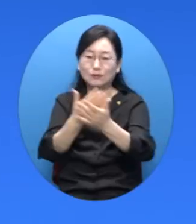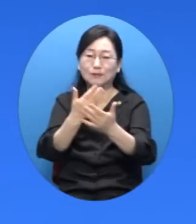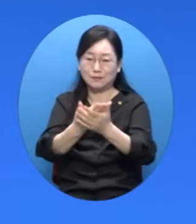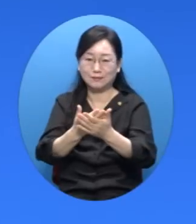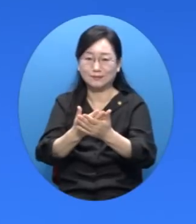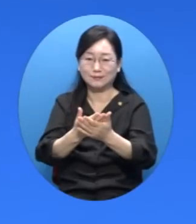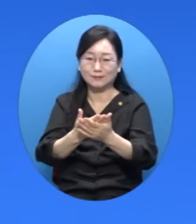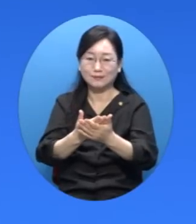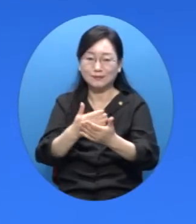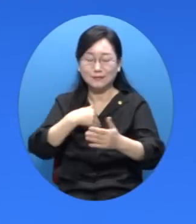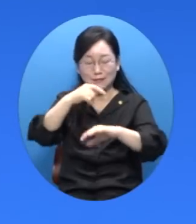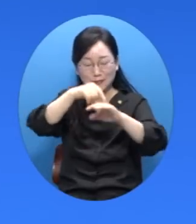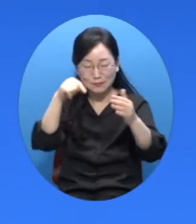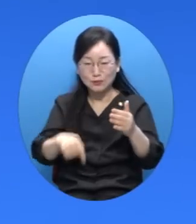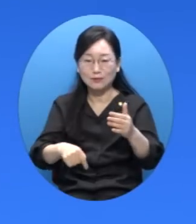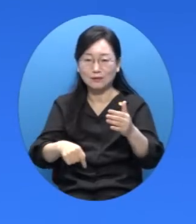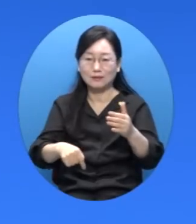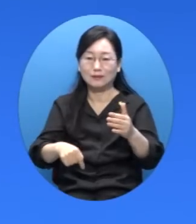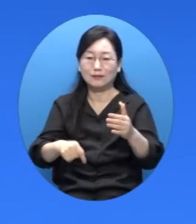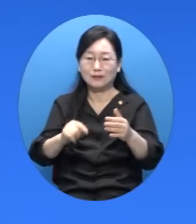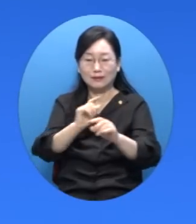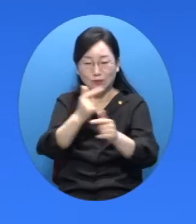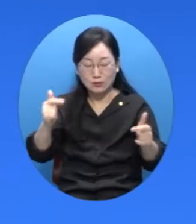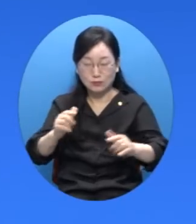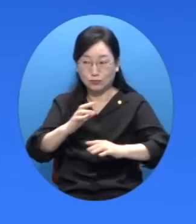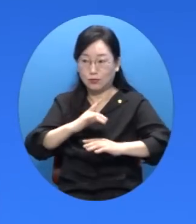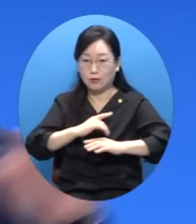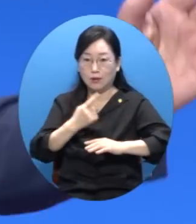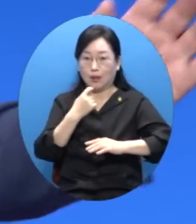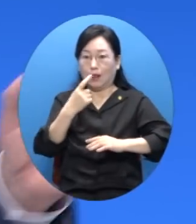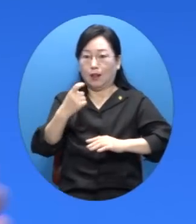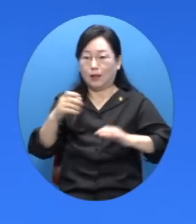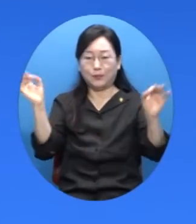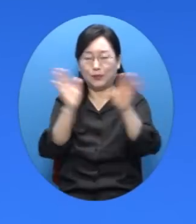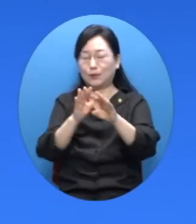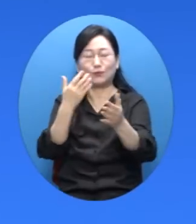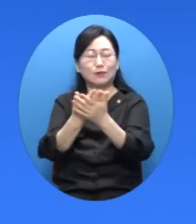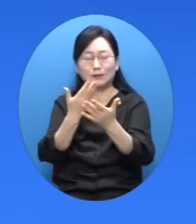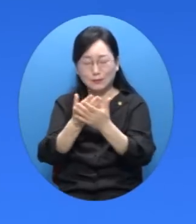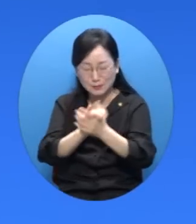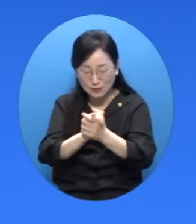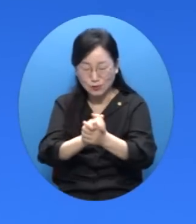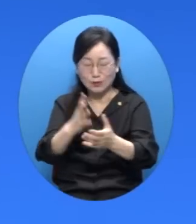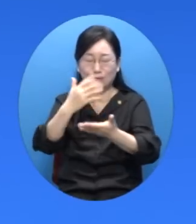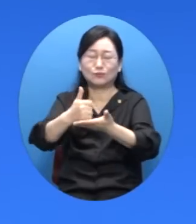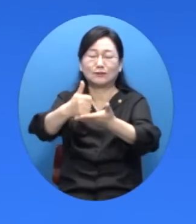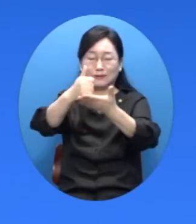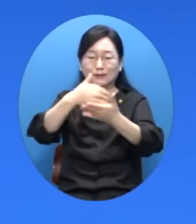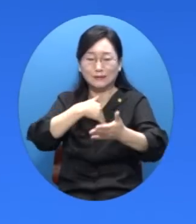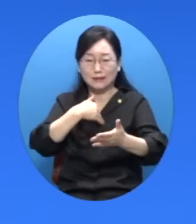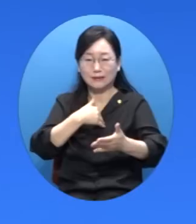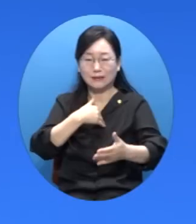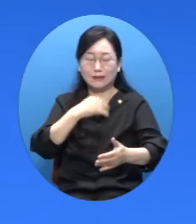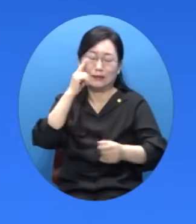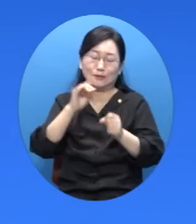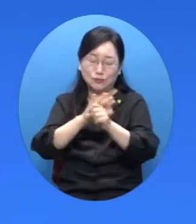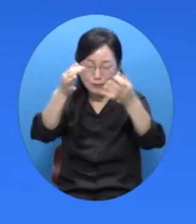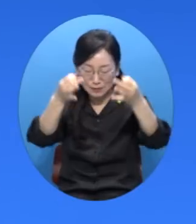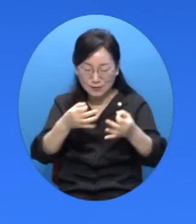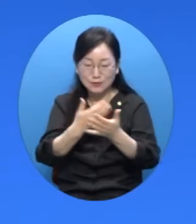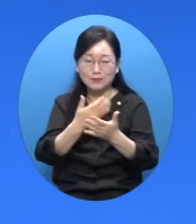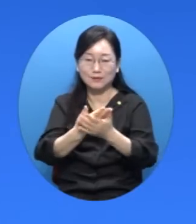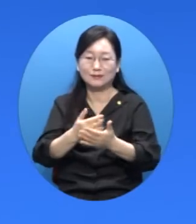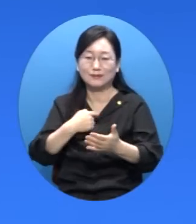주옵소서. 내 마음속에 다가온 모든 두려움과 공포가 떠나게 하여 주옵소서. 주님 나를 긍휼히 여겨